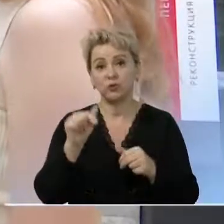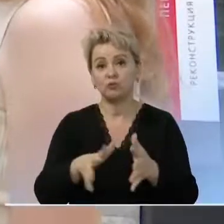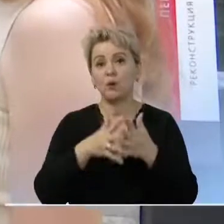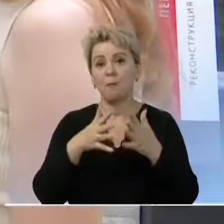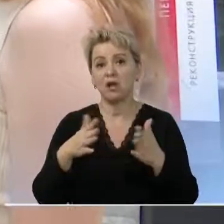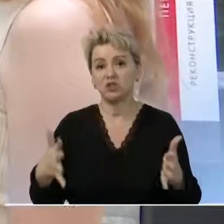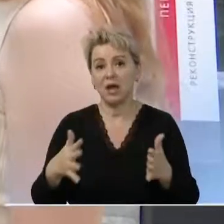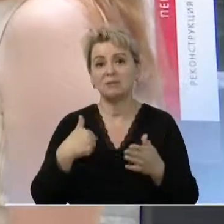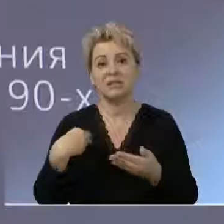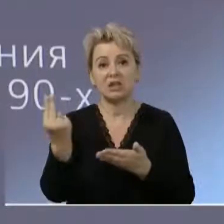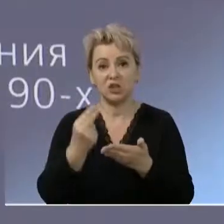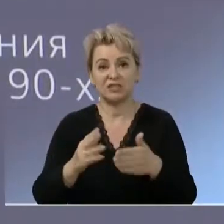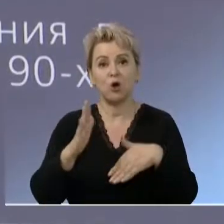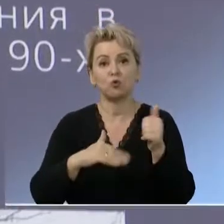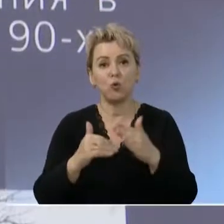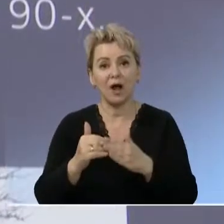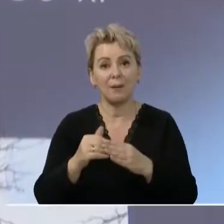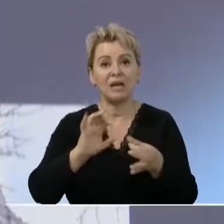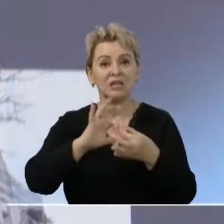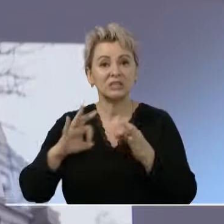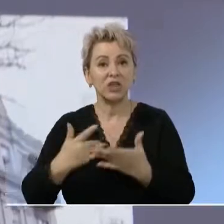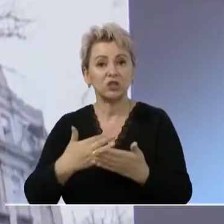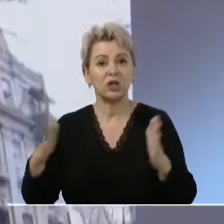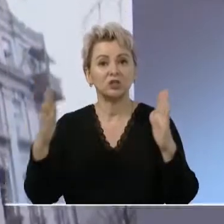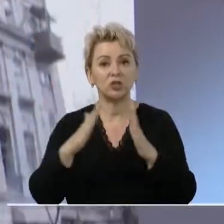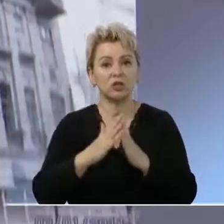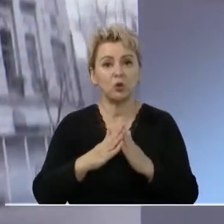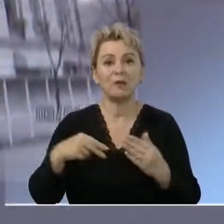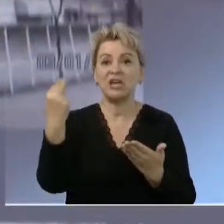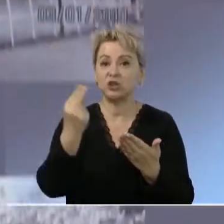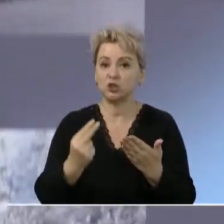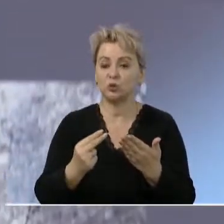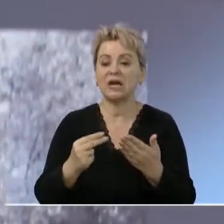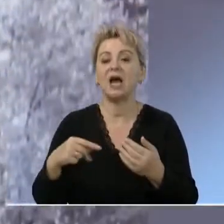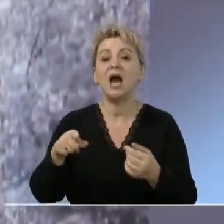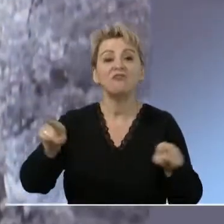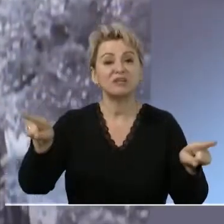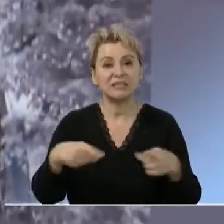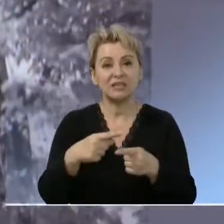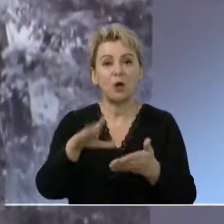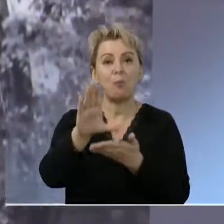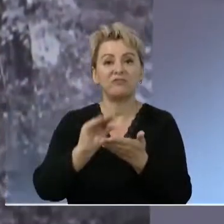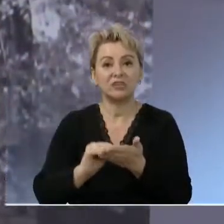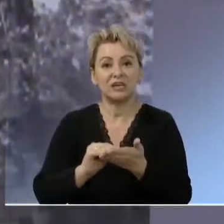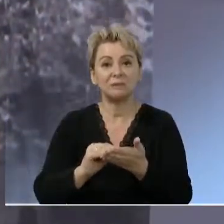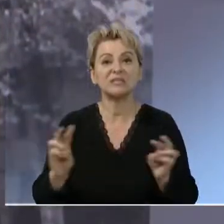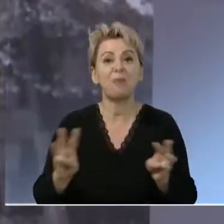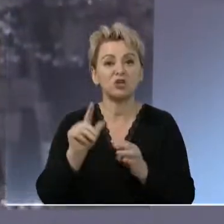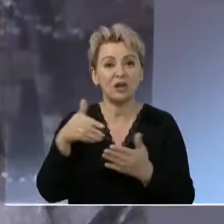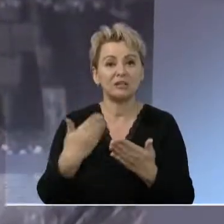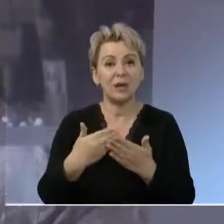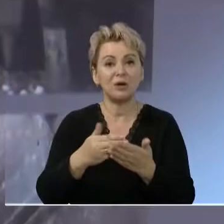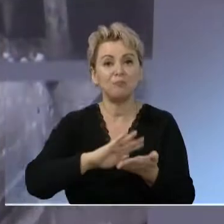я нарисовала вручную. Детали некоторых зданий на графических рисунках художница восстановила по фотографиям с пожаров.